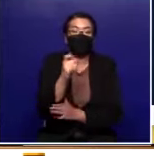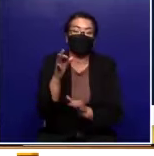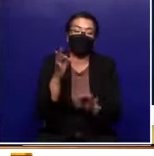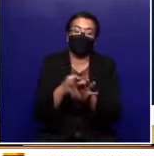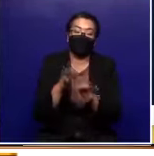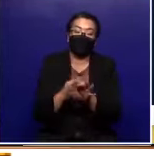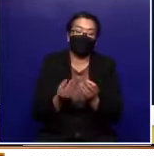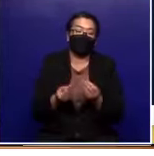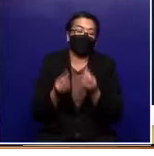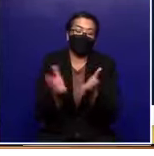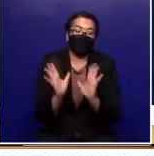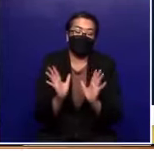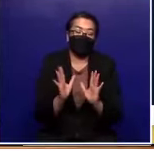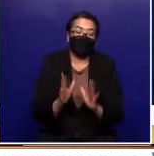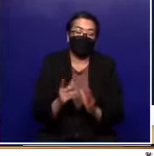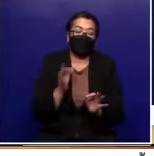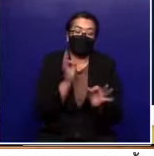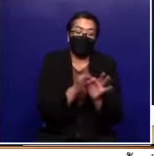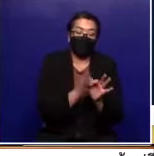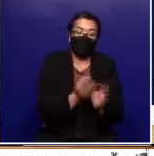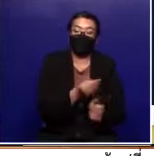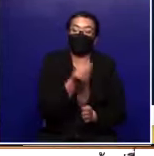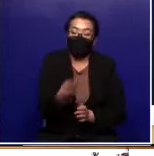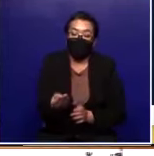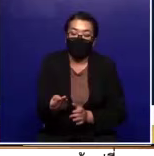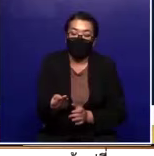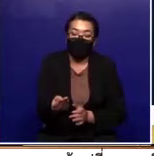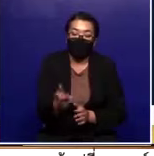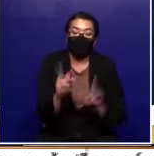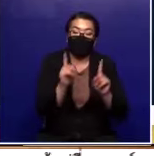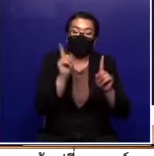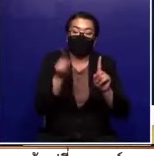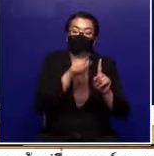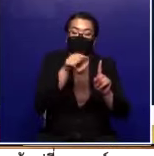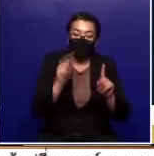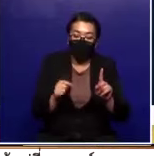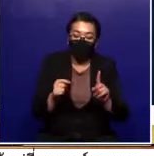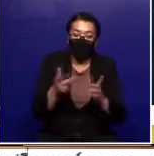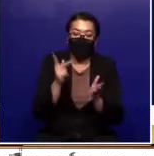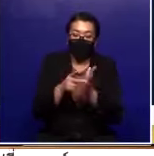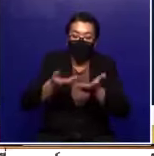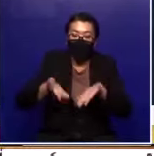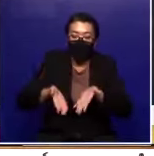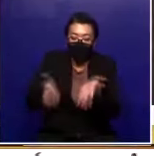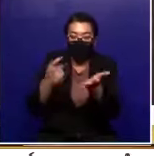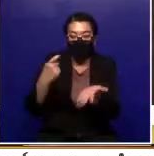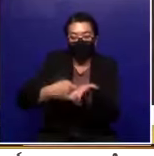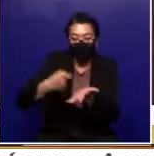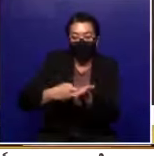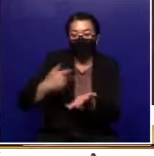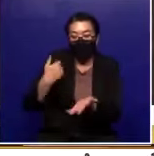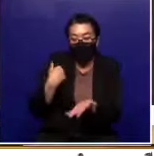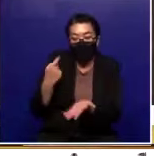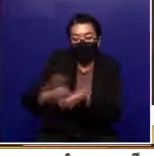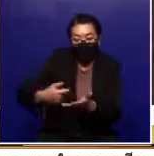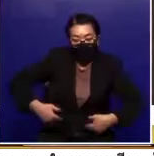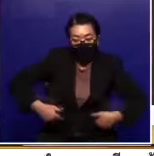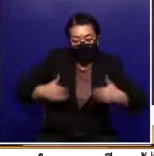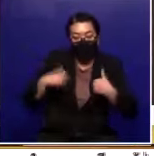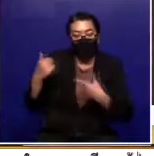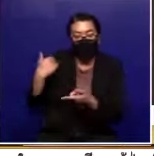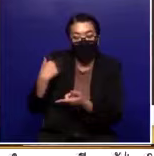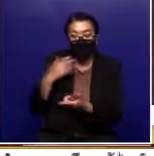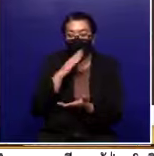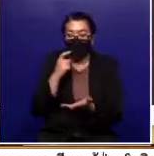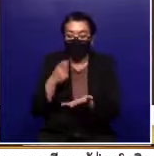ให้ 1% ธนาคารพาณิชย์ไปปล่อย2ปล่อยเสร็จถามว่ามีประกันภัยหรือยังมีประกันชีวิตหรือไม่มี